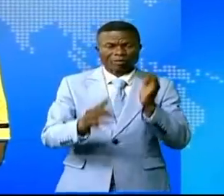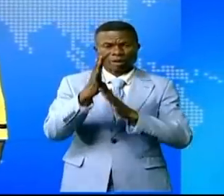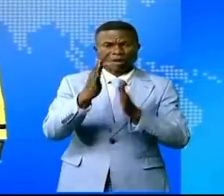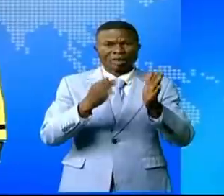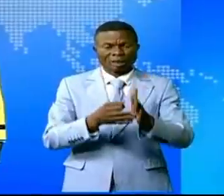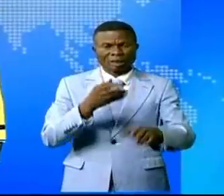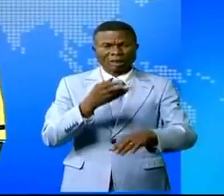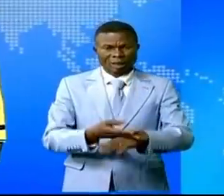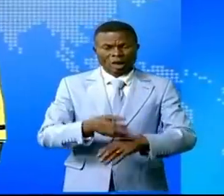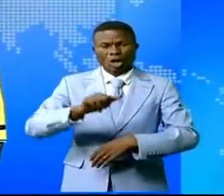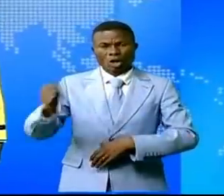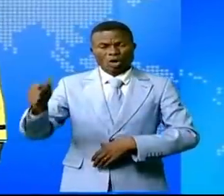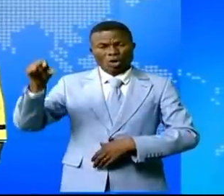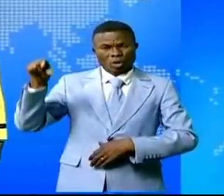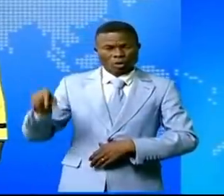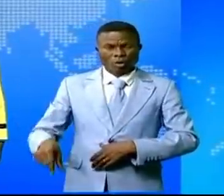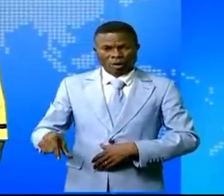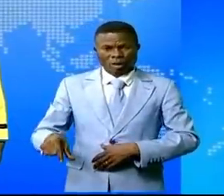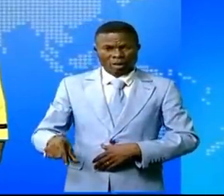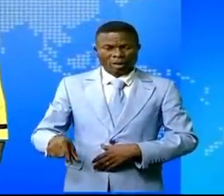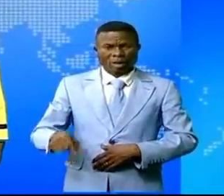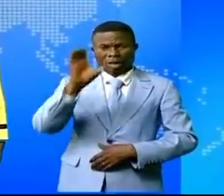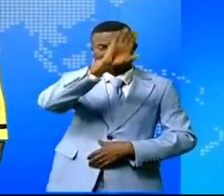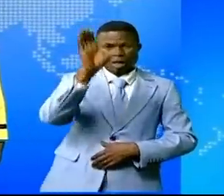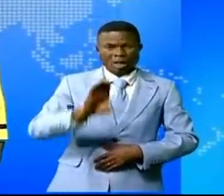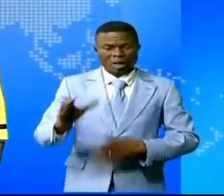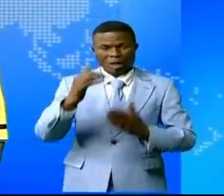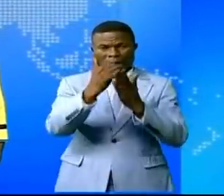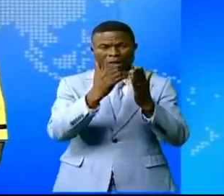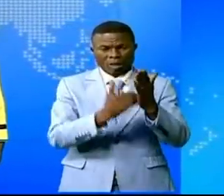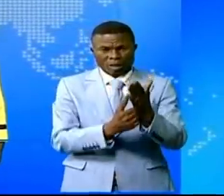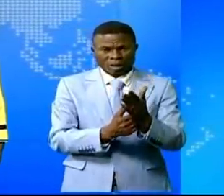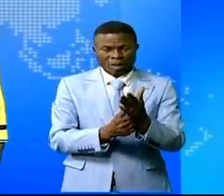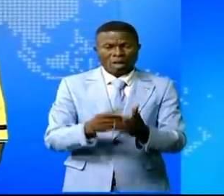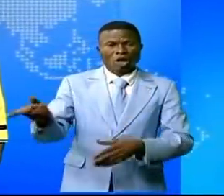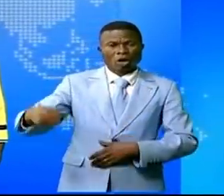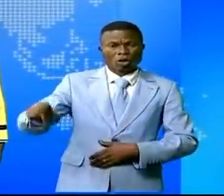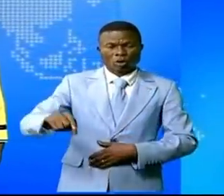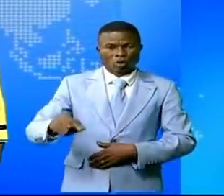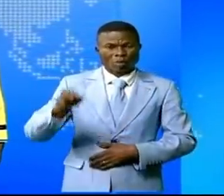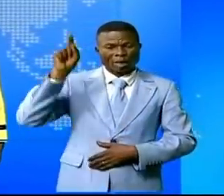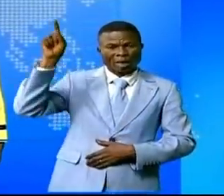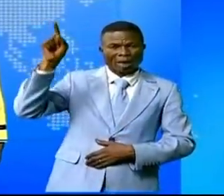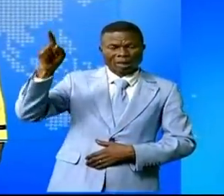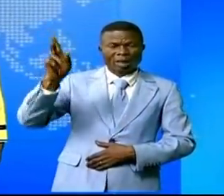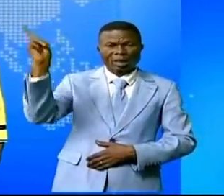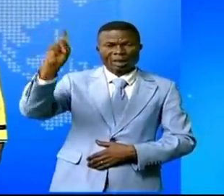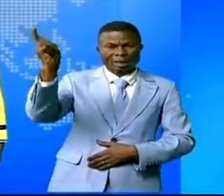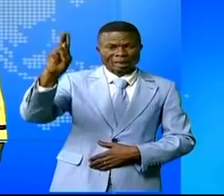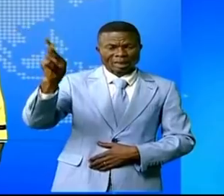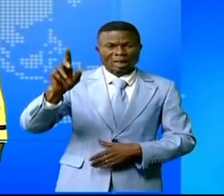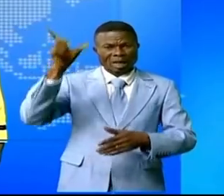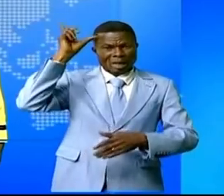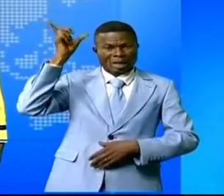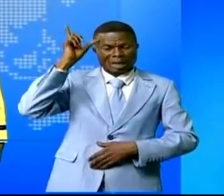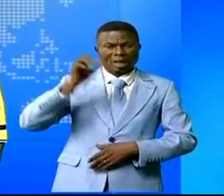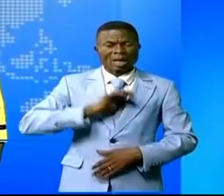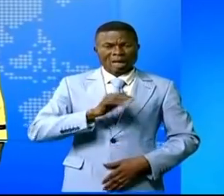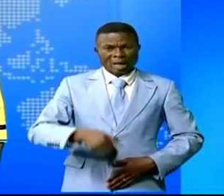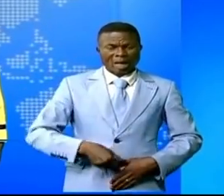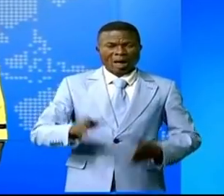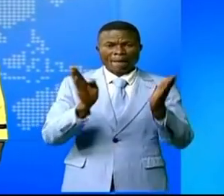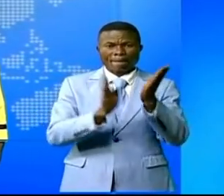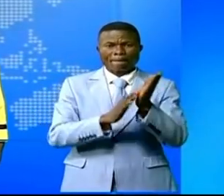dans certains quartiers de communes ci-après, Gombe, Ngaliema, Kitambo, Lingwala, Kasavubu,